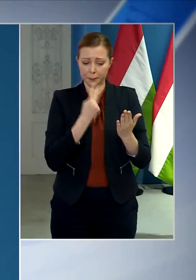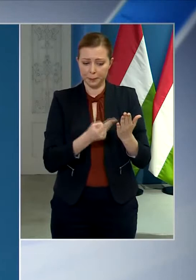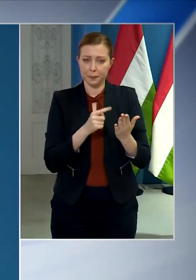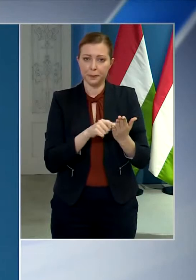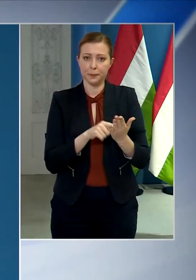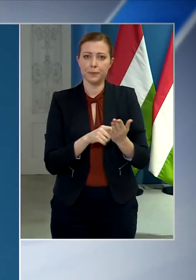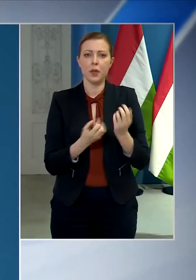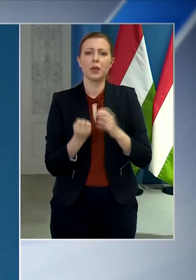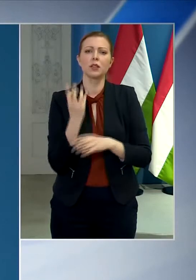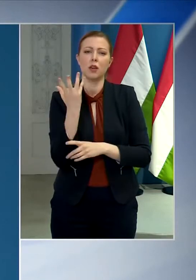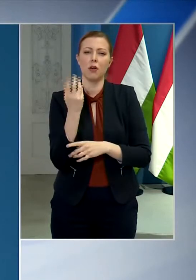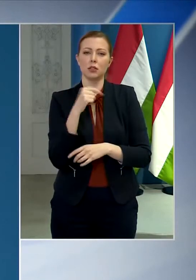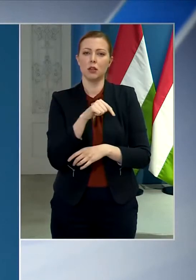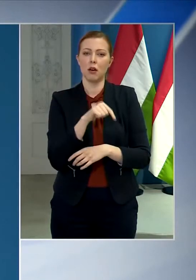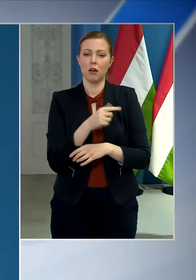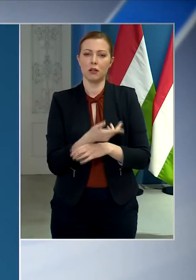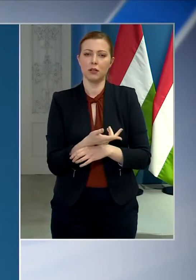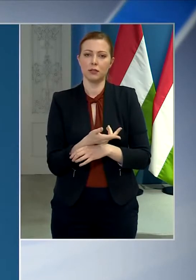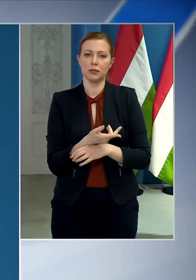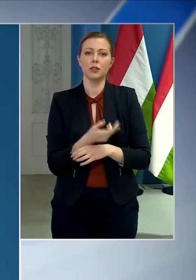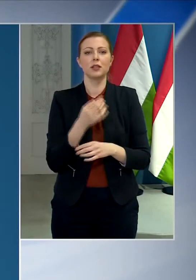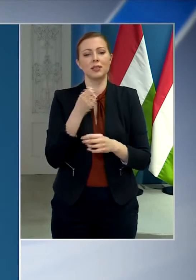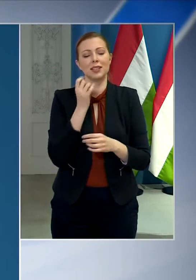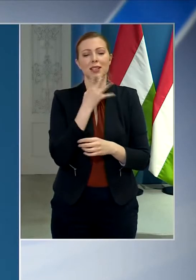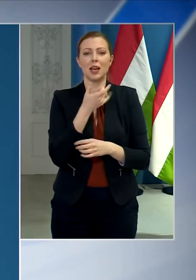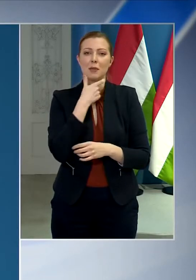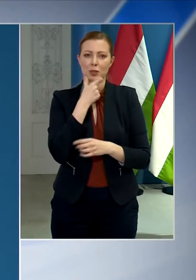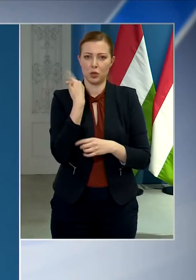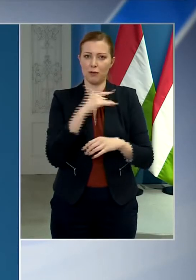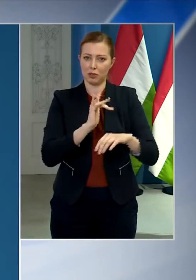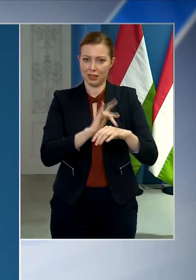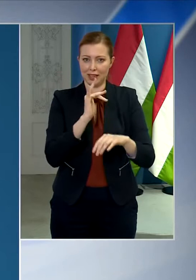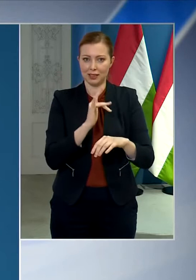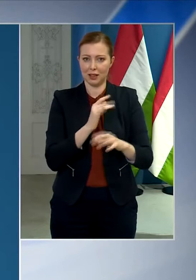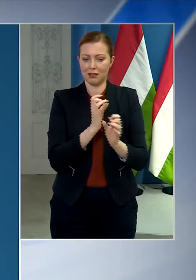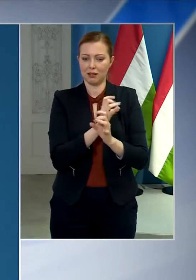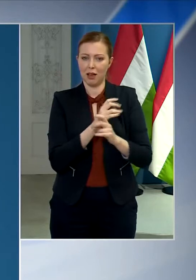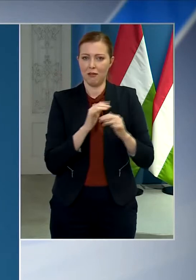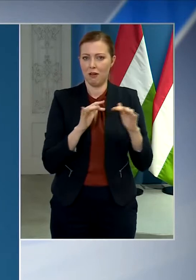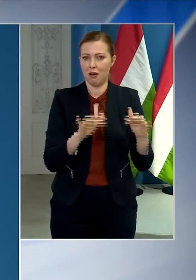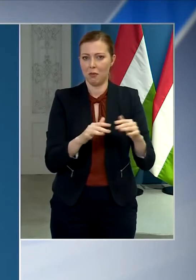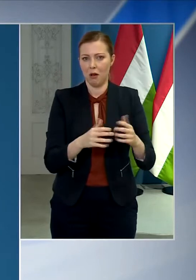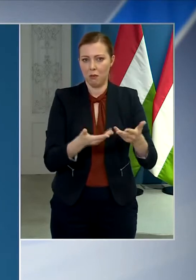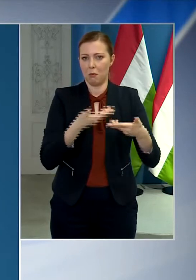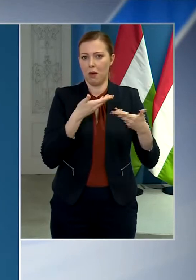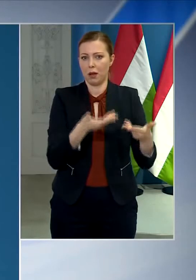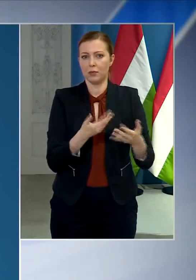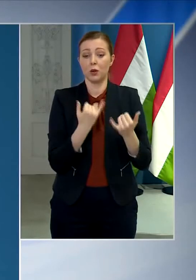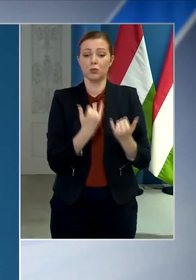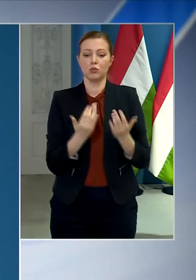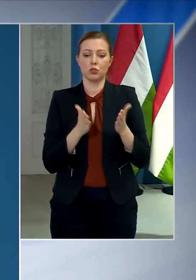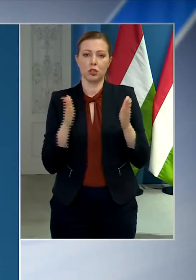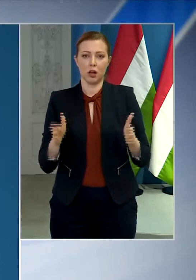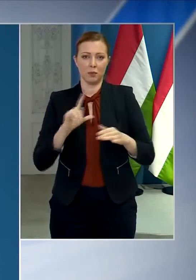hogy míg tavasz folyamán elsősorban az idősek voltak érintettek a járványban, ebben a szakaszban,